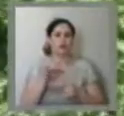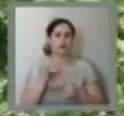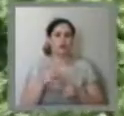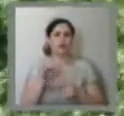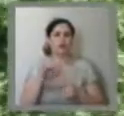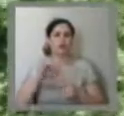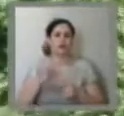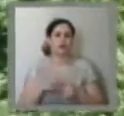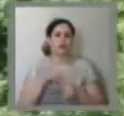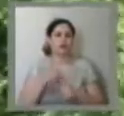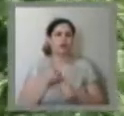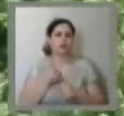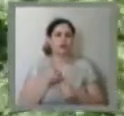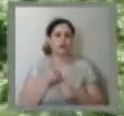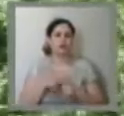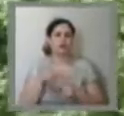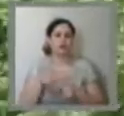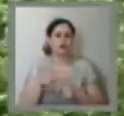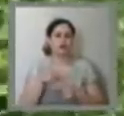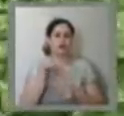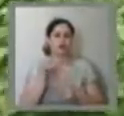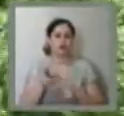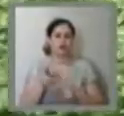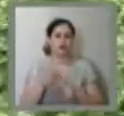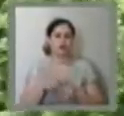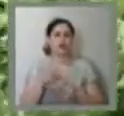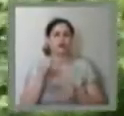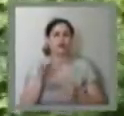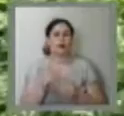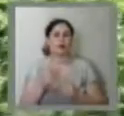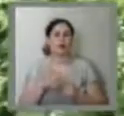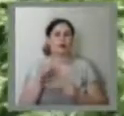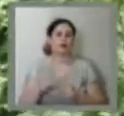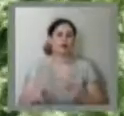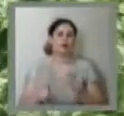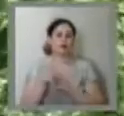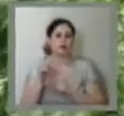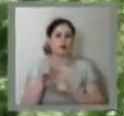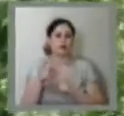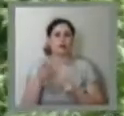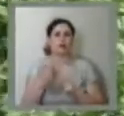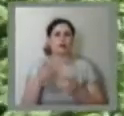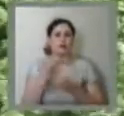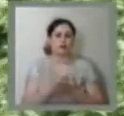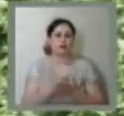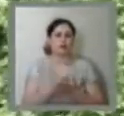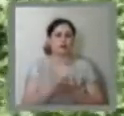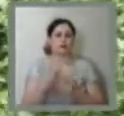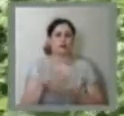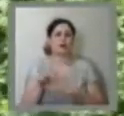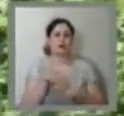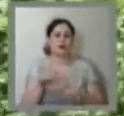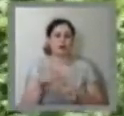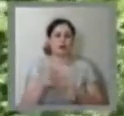у нас тут гуртки МАН. Дітки починають свою діяльність таку у